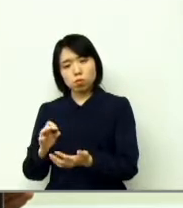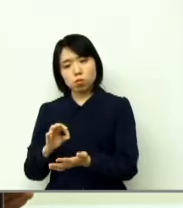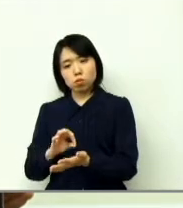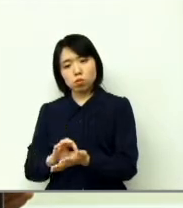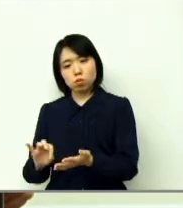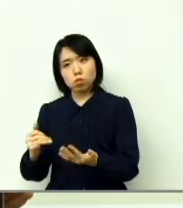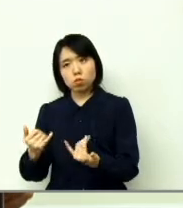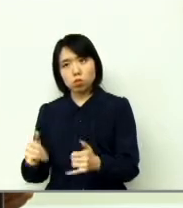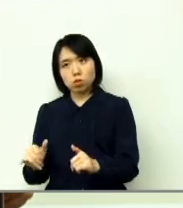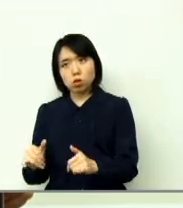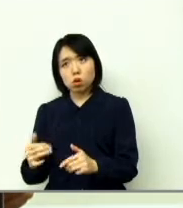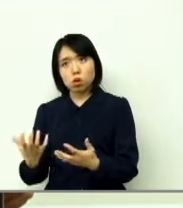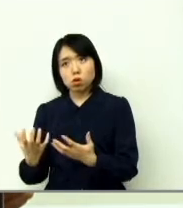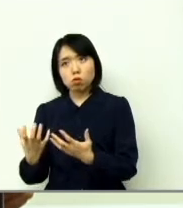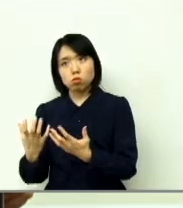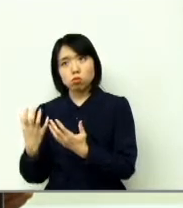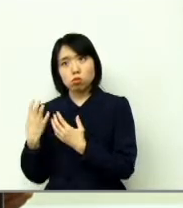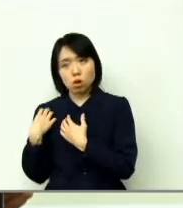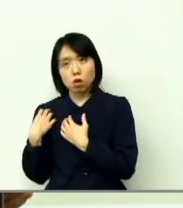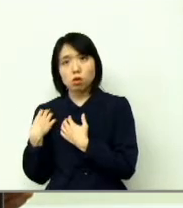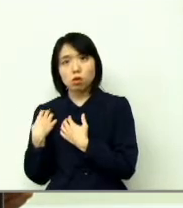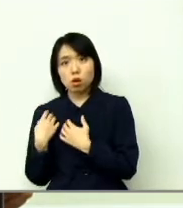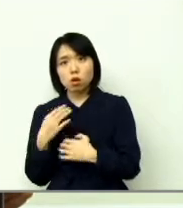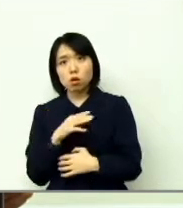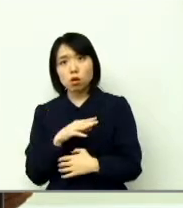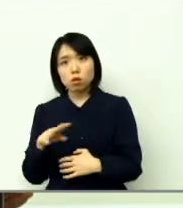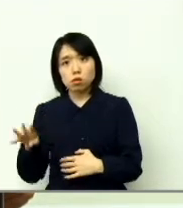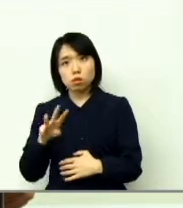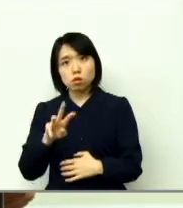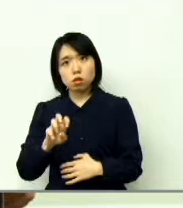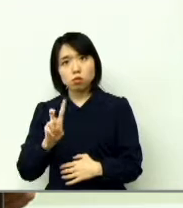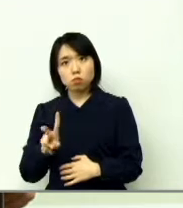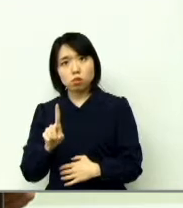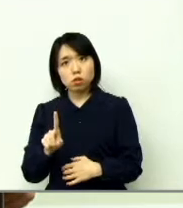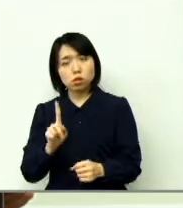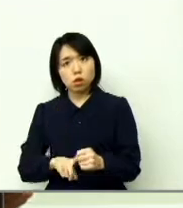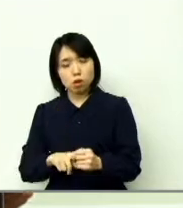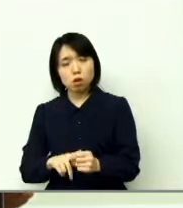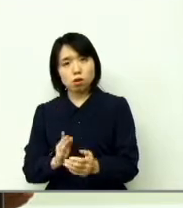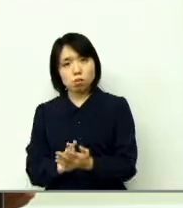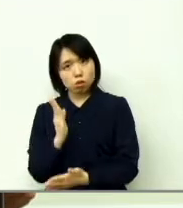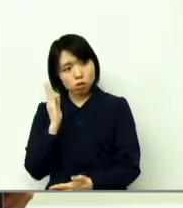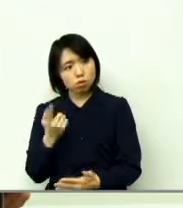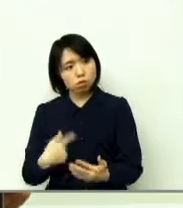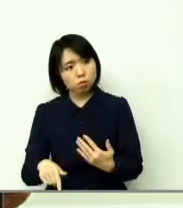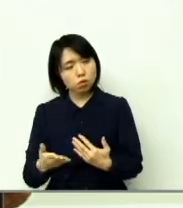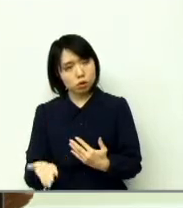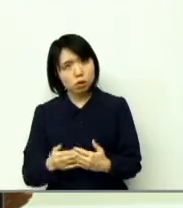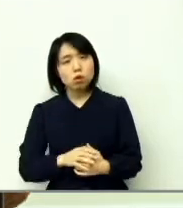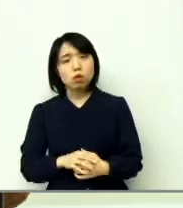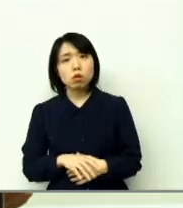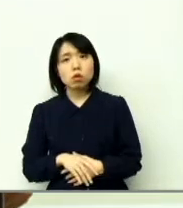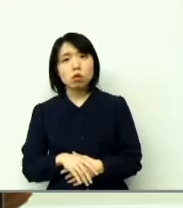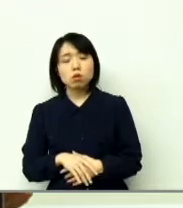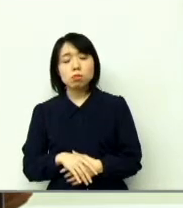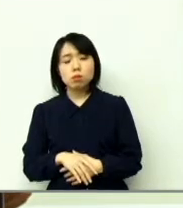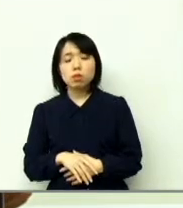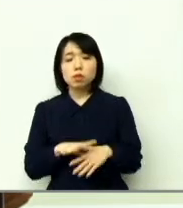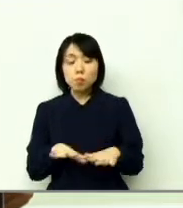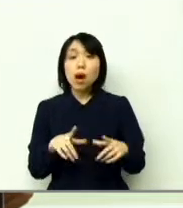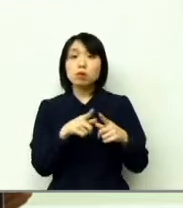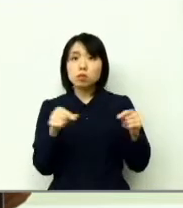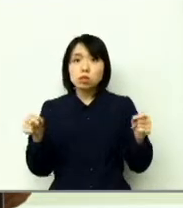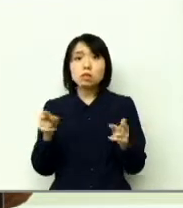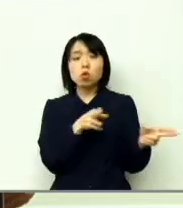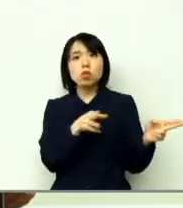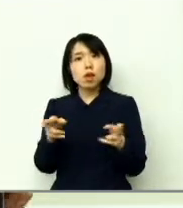始まるということでしょうか。 そうですね。今国の制度が現実として今どういうふうになるかがちょっと